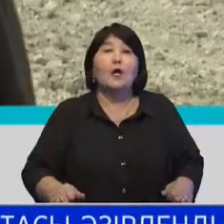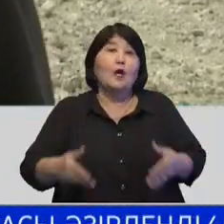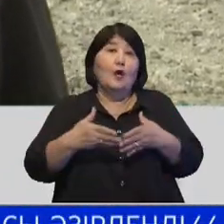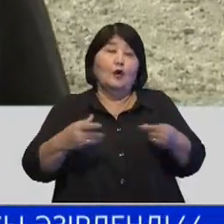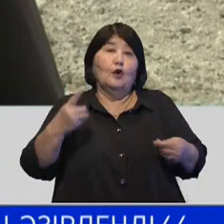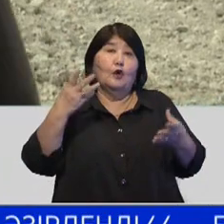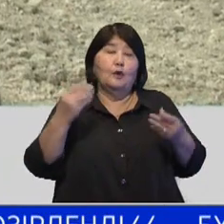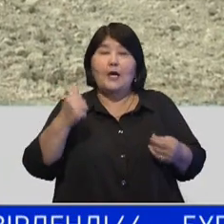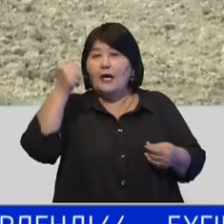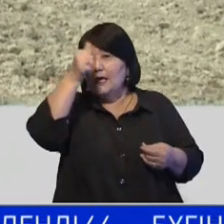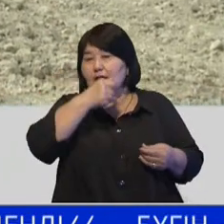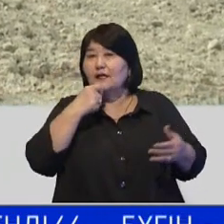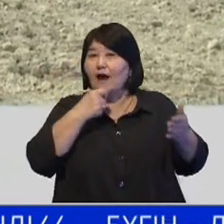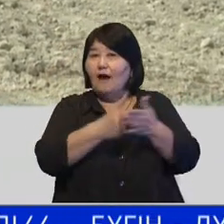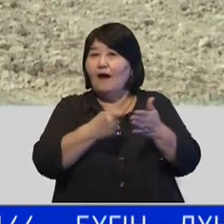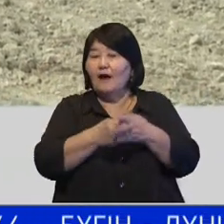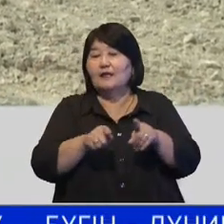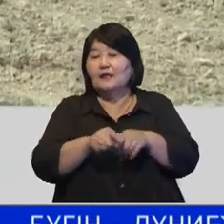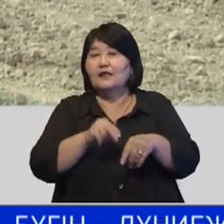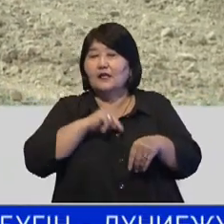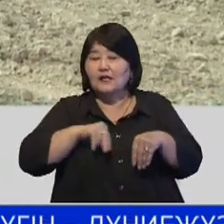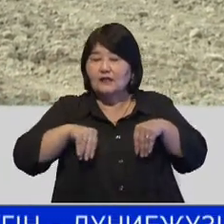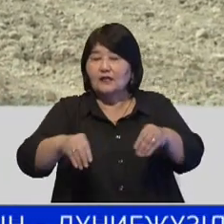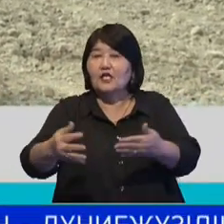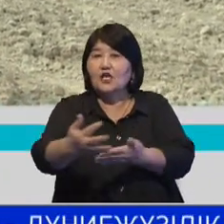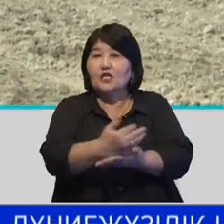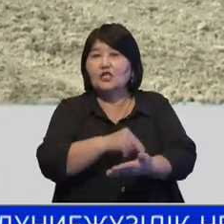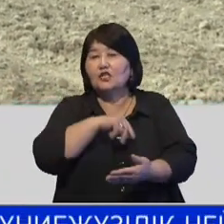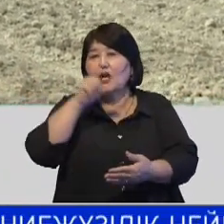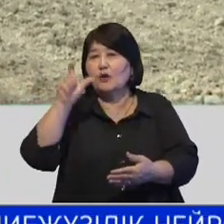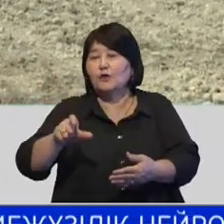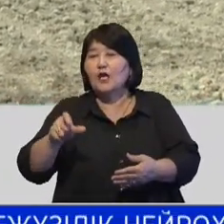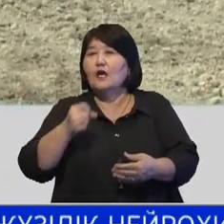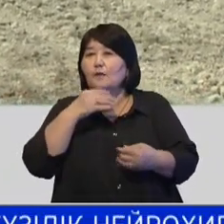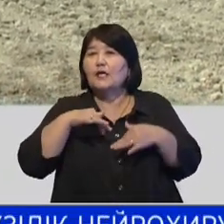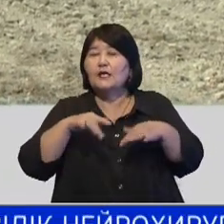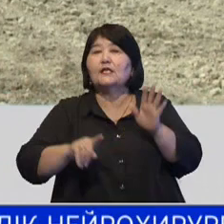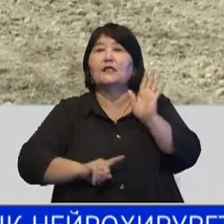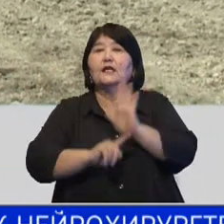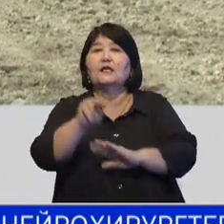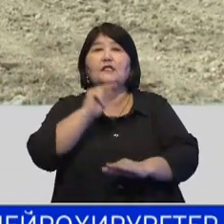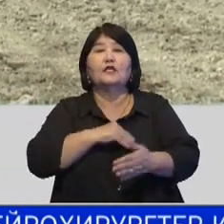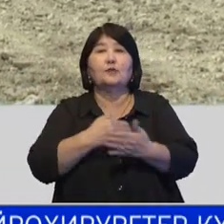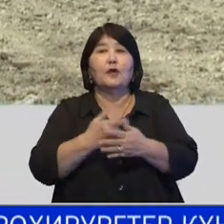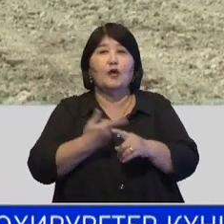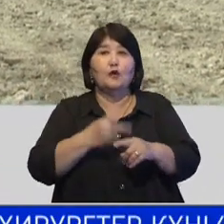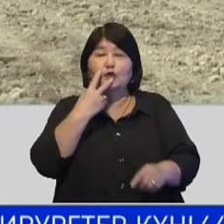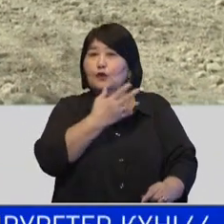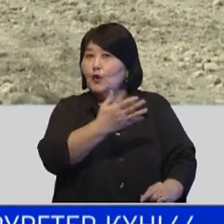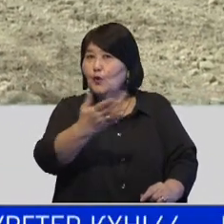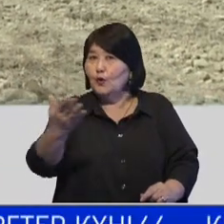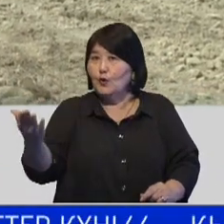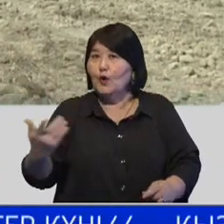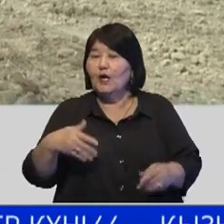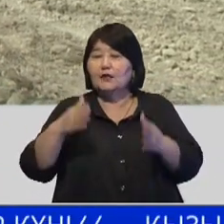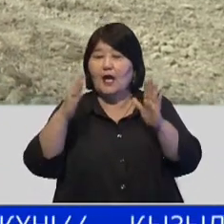Көктемнің бір күні жылғазық деген ырзық несібесін жерден жинаған шаруалар берекеліске білек сыбана кірісіп кетті. Өзіңіз көріп тұрғандай